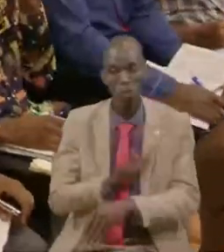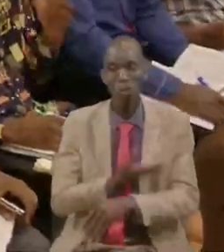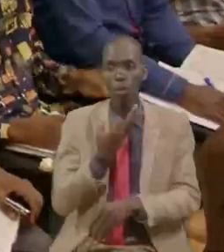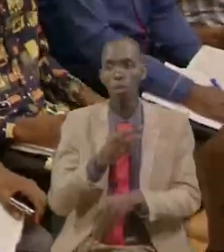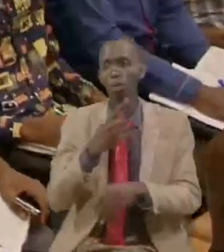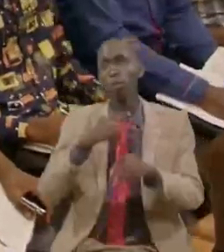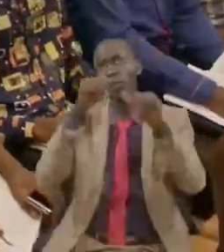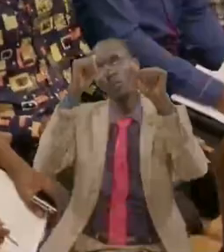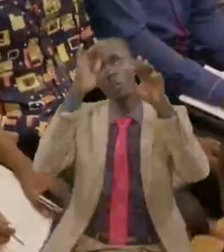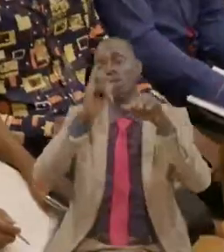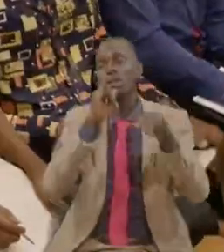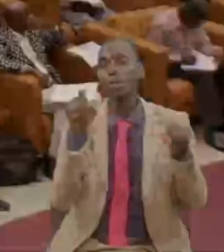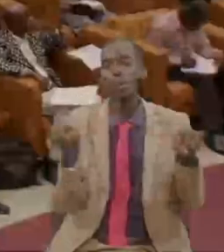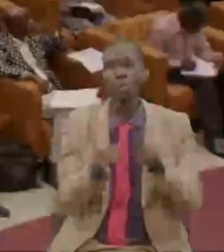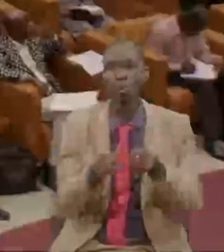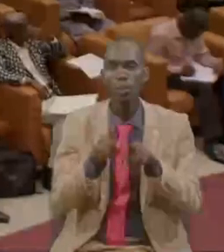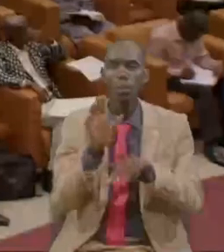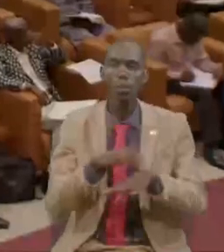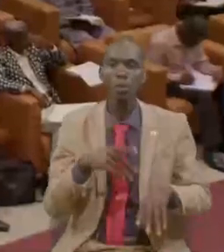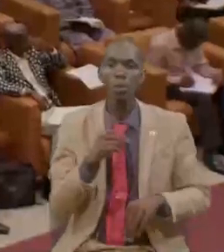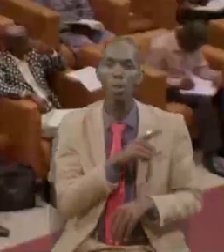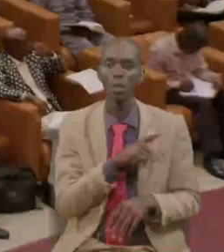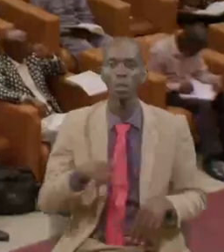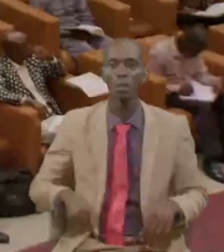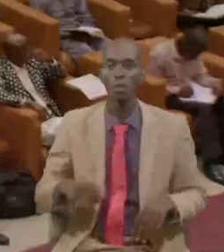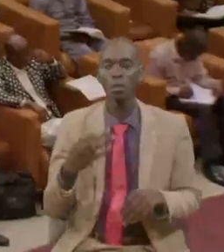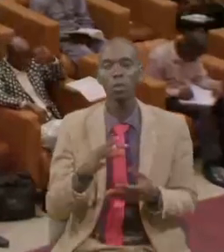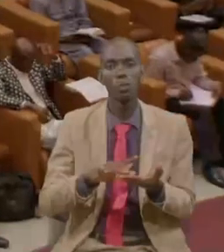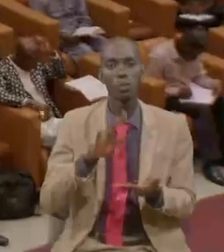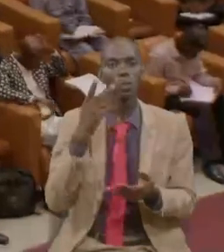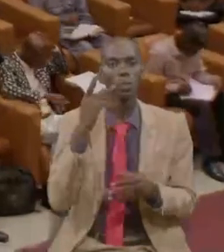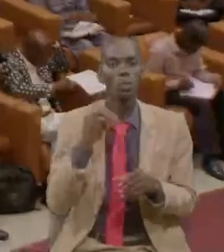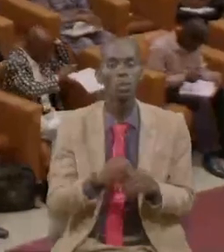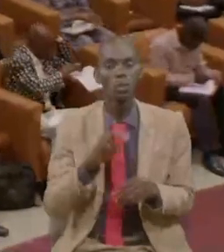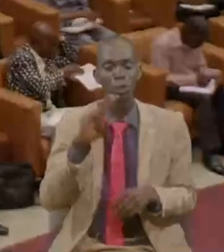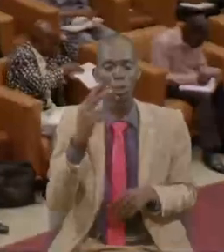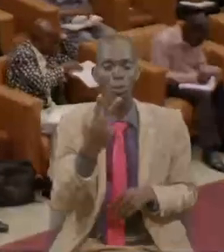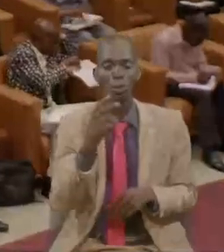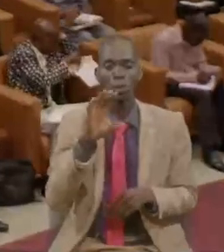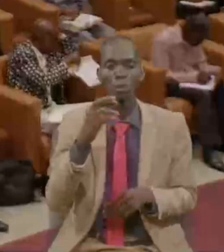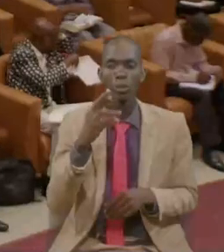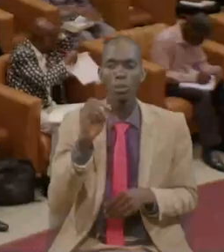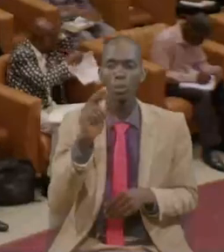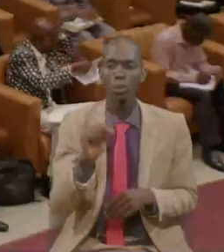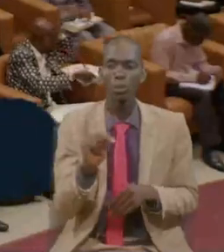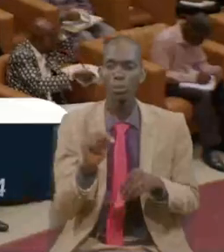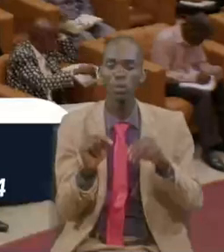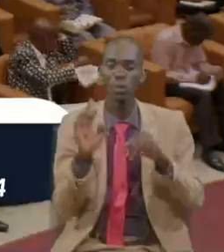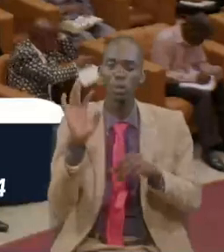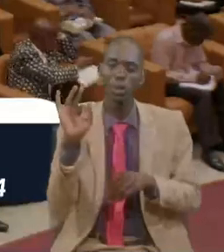est appelé le Seigneur de gloire. Voyons, deuxième chronique